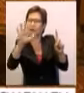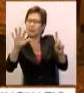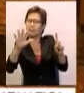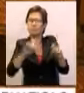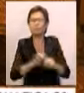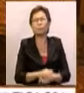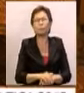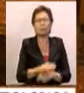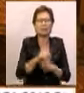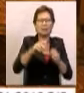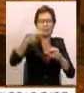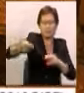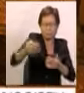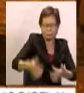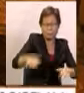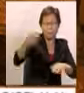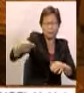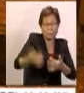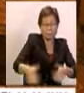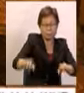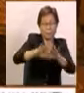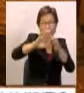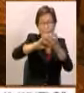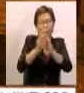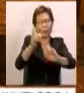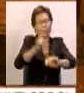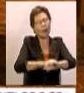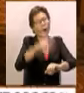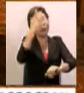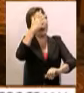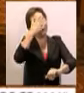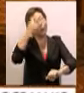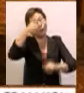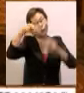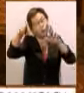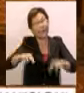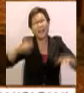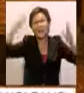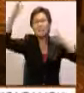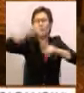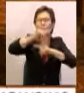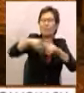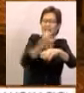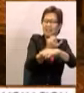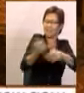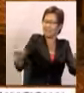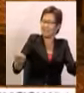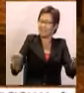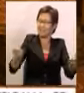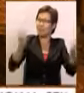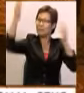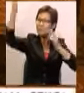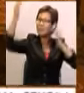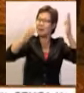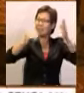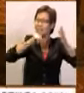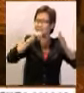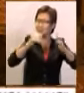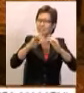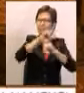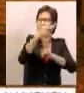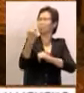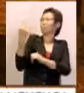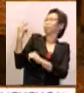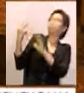1985, dan sejarah penting itu menjadi momen indah bagi seluruh rakyat Malaysia apabila industri otomotif negara tidak memandang ke belakang